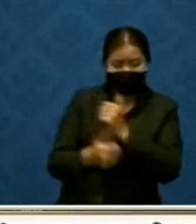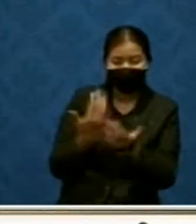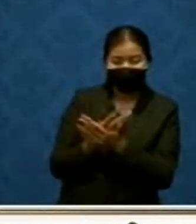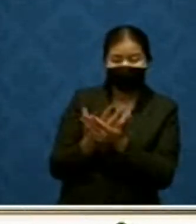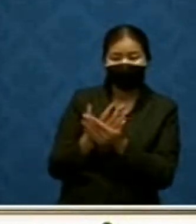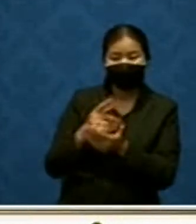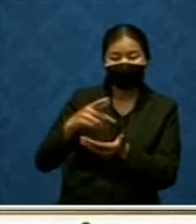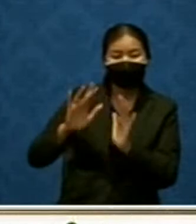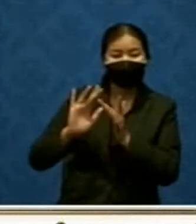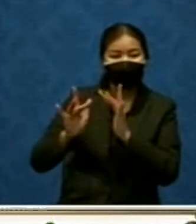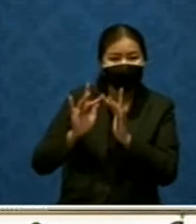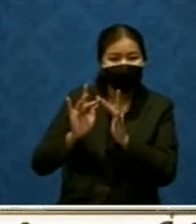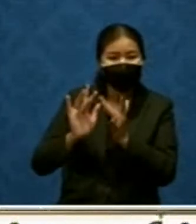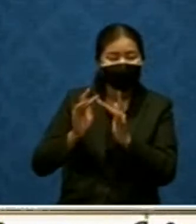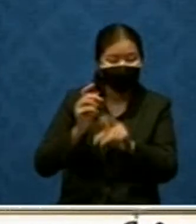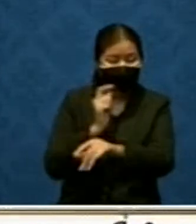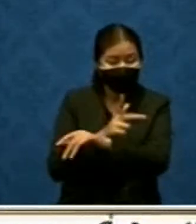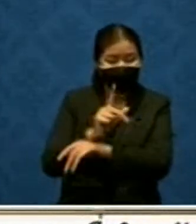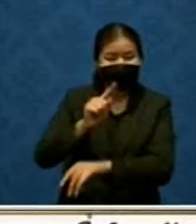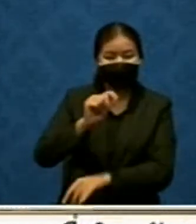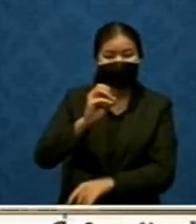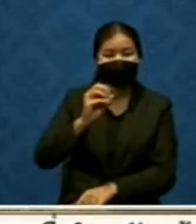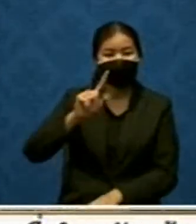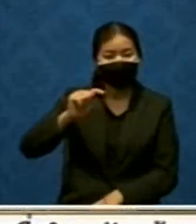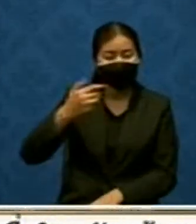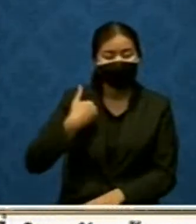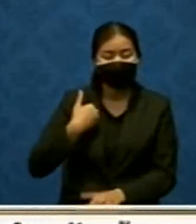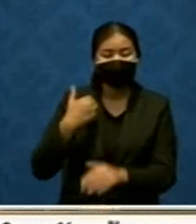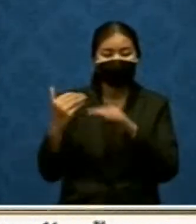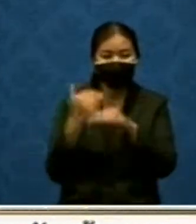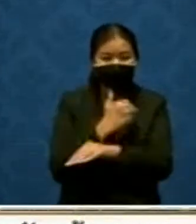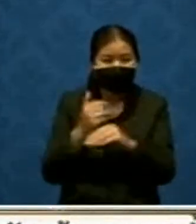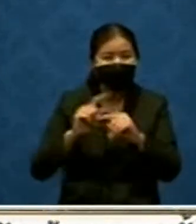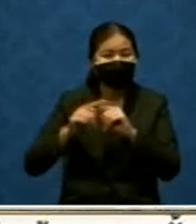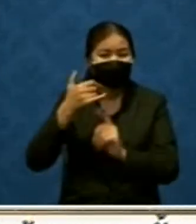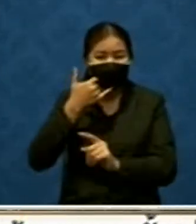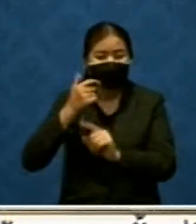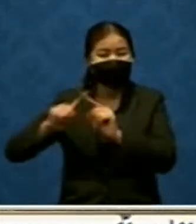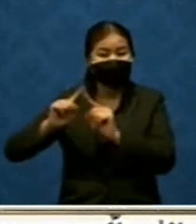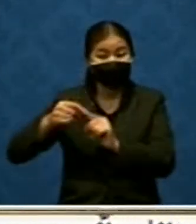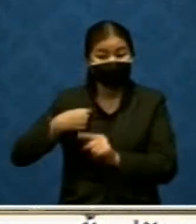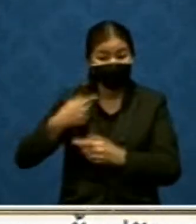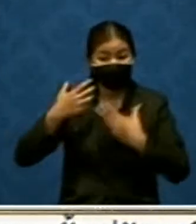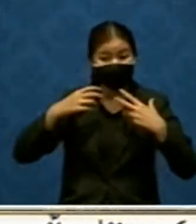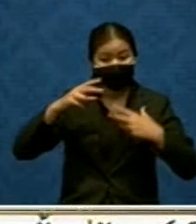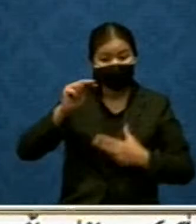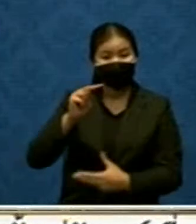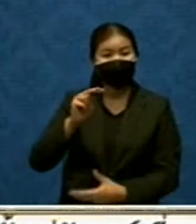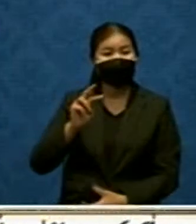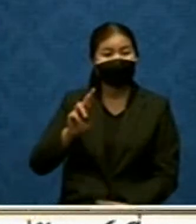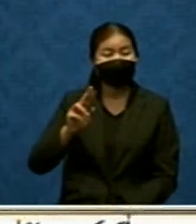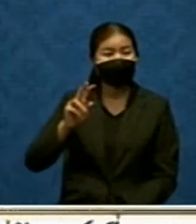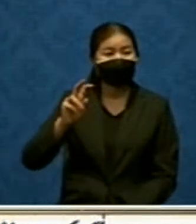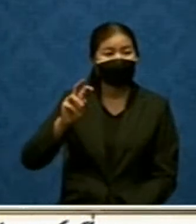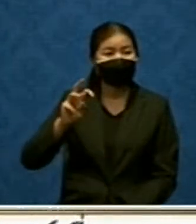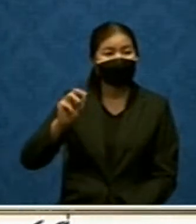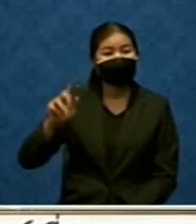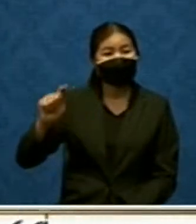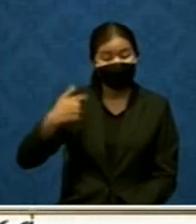fir majซวนนี้แลรไปเปนบิษัท NT โทรคมณาคมแชาติ ถ้าำตีหอเปลาถ้าไมรไปดูหน่อย